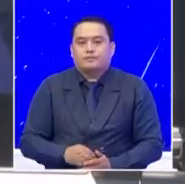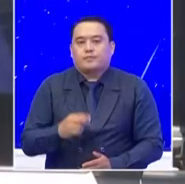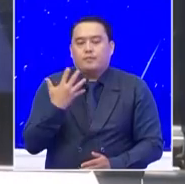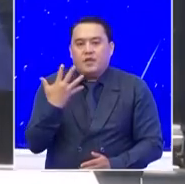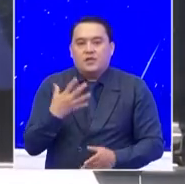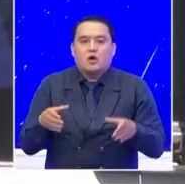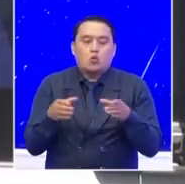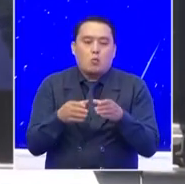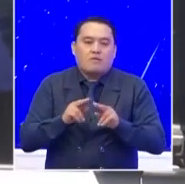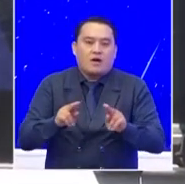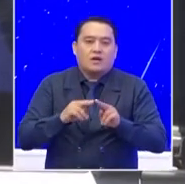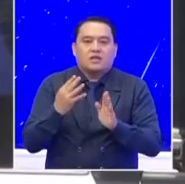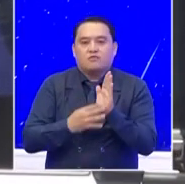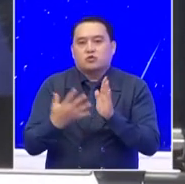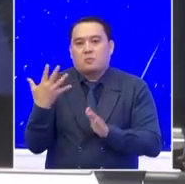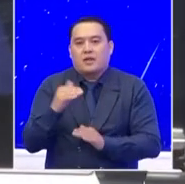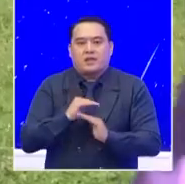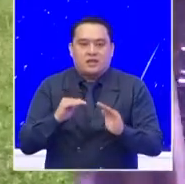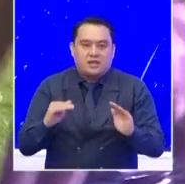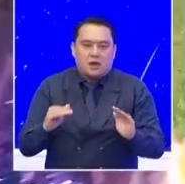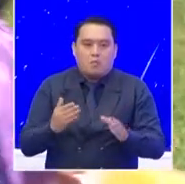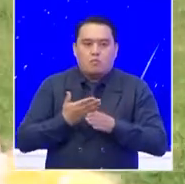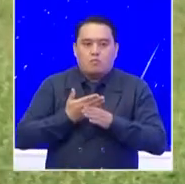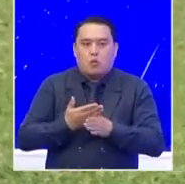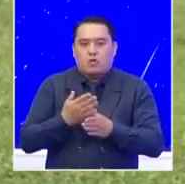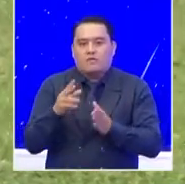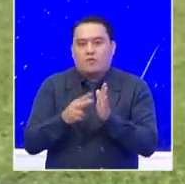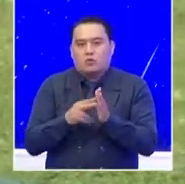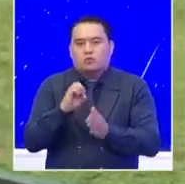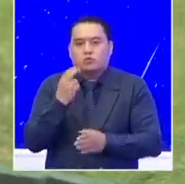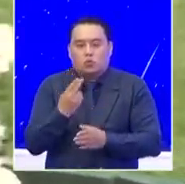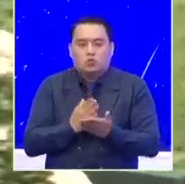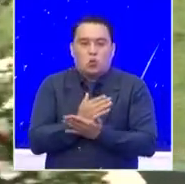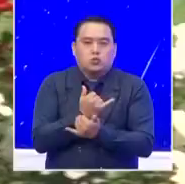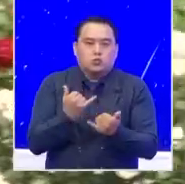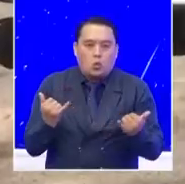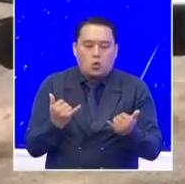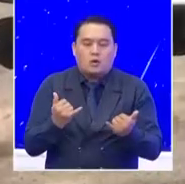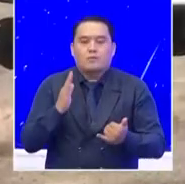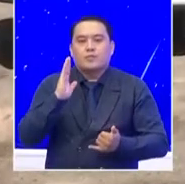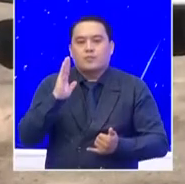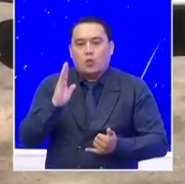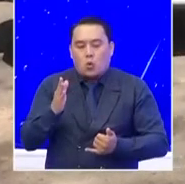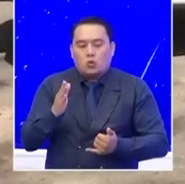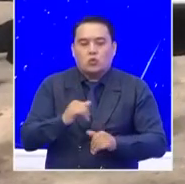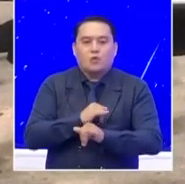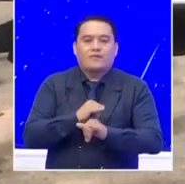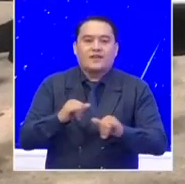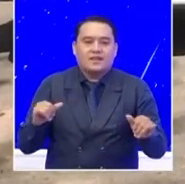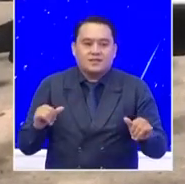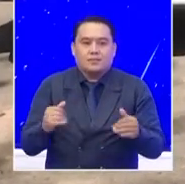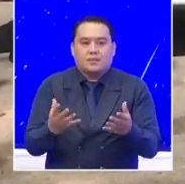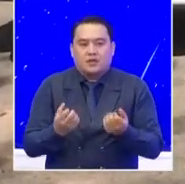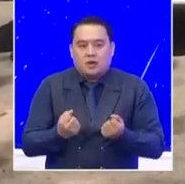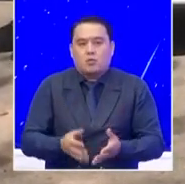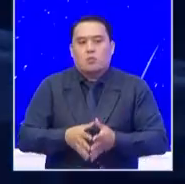5 группах воспитываются 95 детей. Им оказывают 8 видов социальных услуг. В скором времени они намерены расширяться и принять